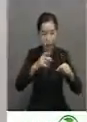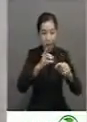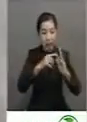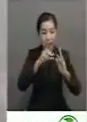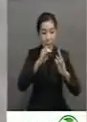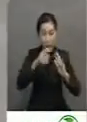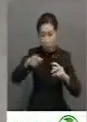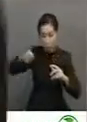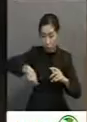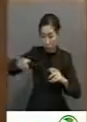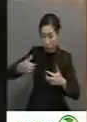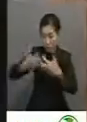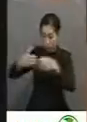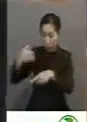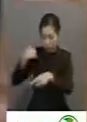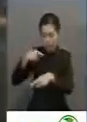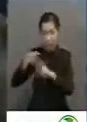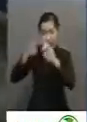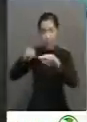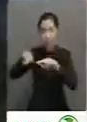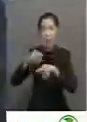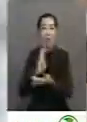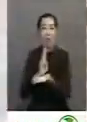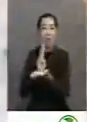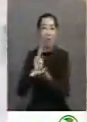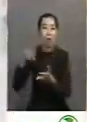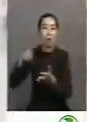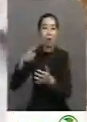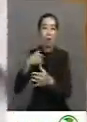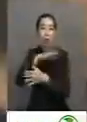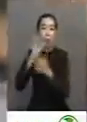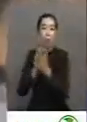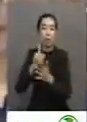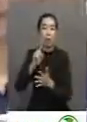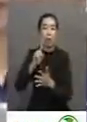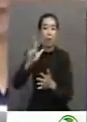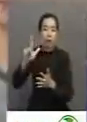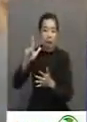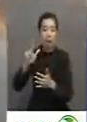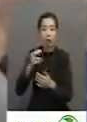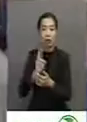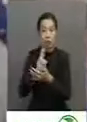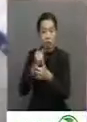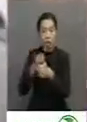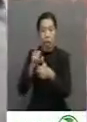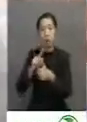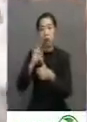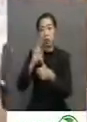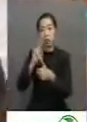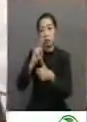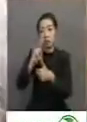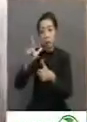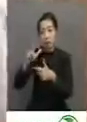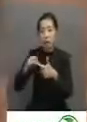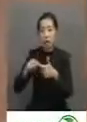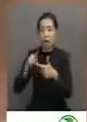ด้วยเหมือนกันนะคะเขาบอกว่าจะได้รับสิทธิ์รางวัลแยกออกมาต่างหากสูงสุด1ล้านบาท1รางวัลค่ะรางวัลย่อยอีก 30,000 บ